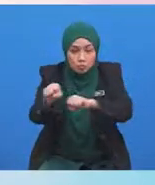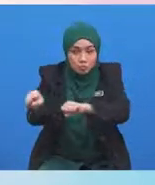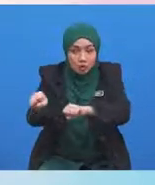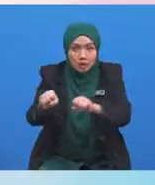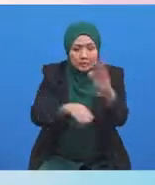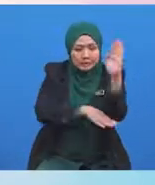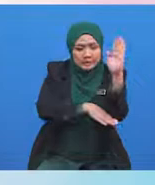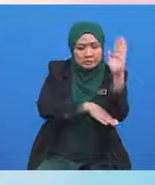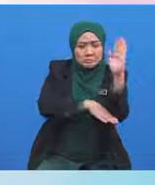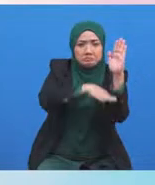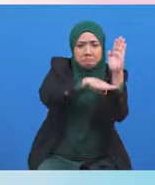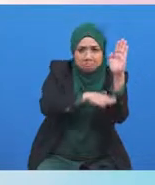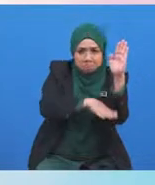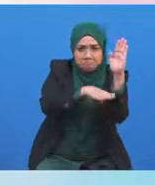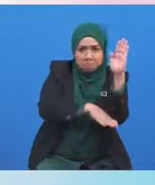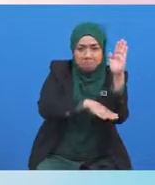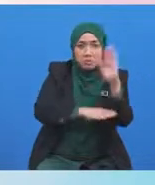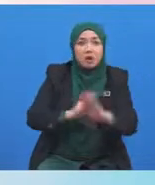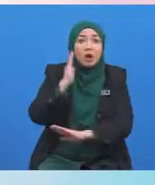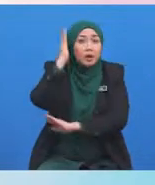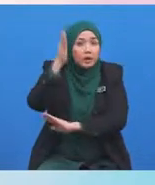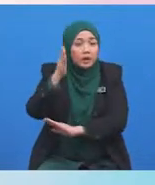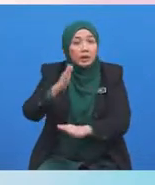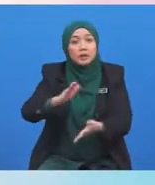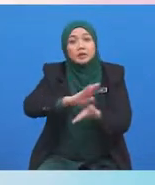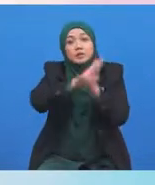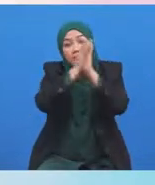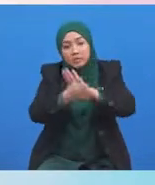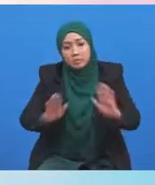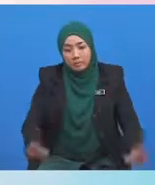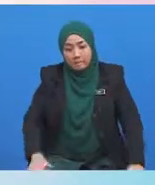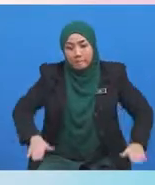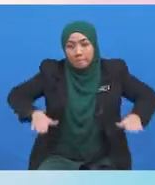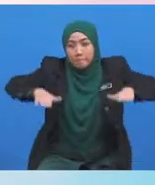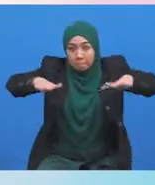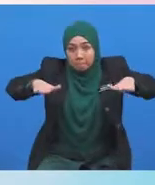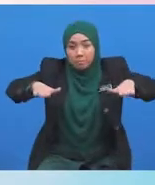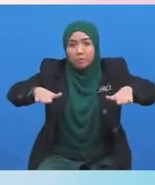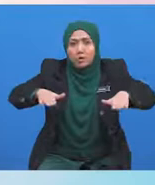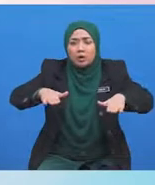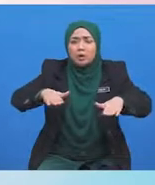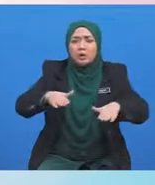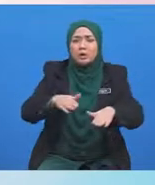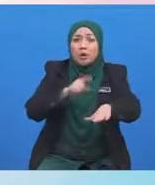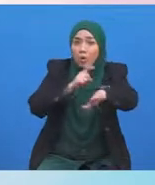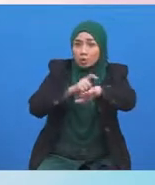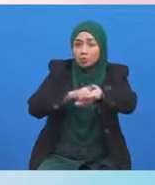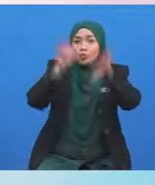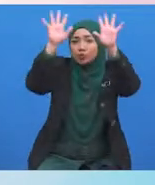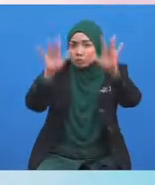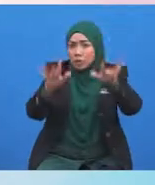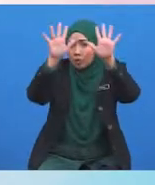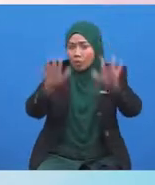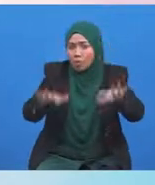dan menggalakkan kejadian banjir, terutamanya ketika hujan lebat. Kejadian aliran lumpur dan